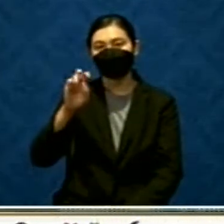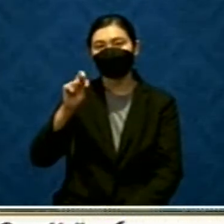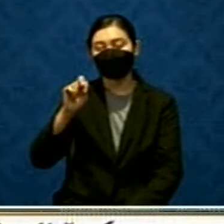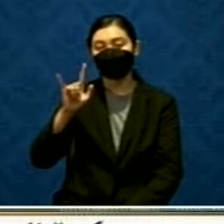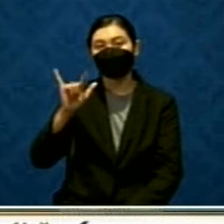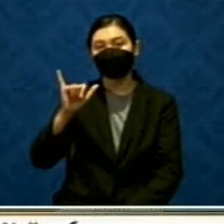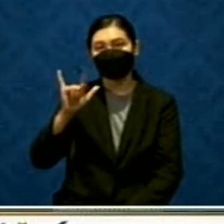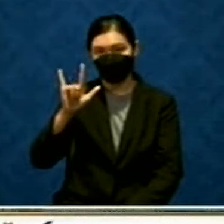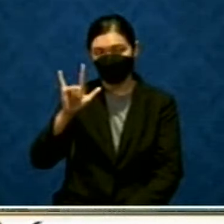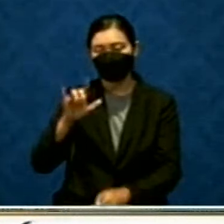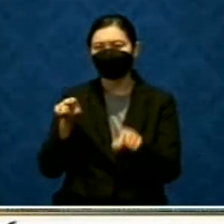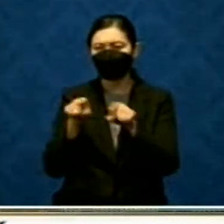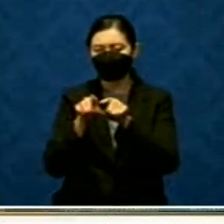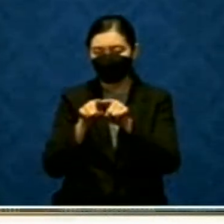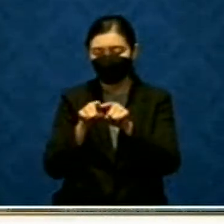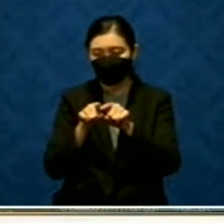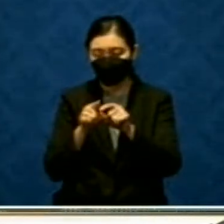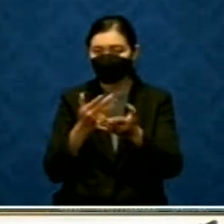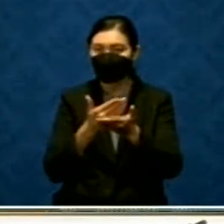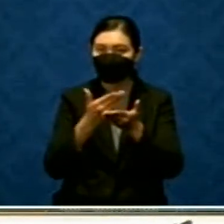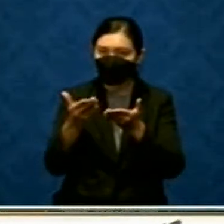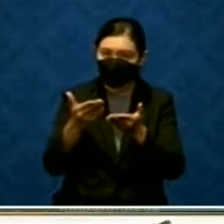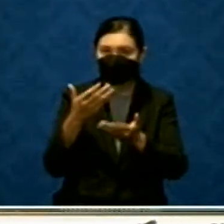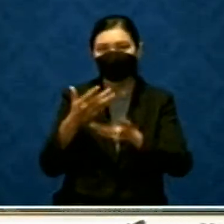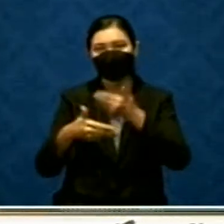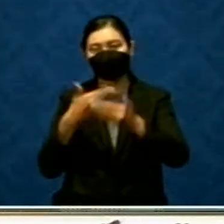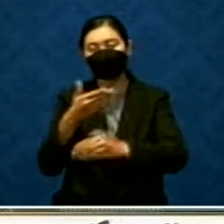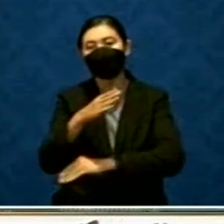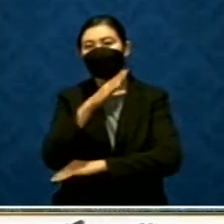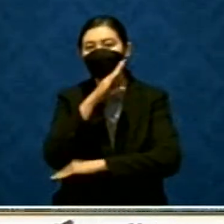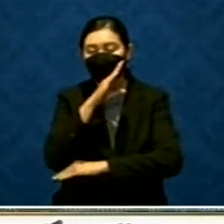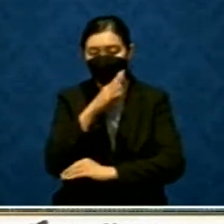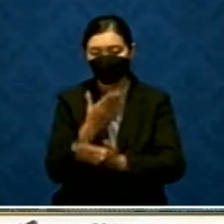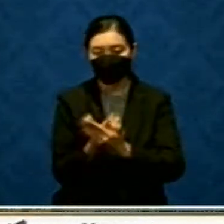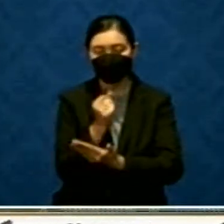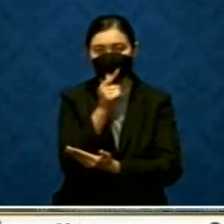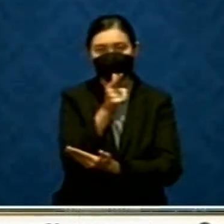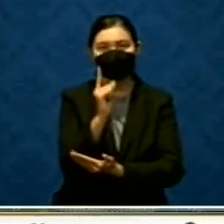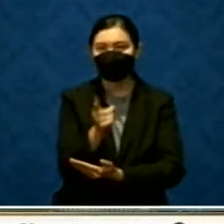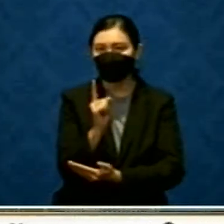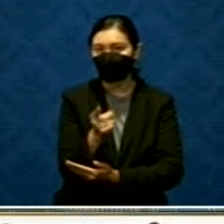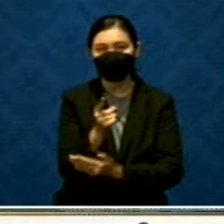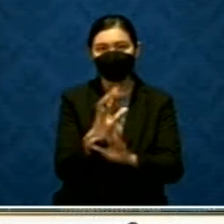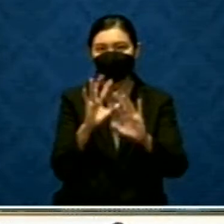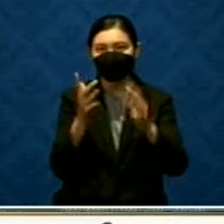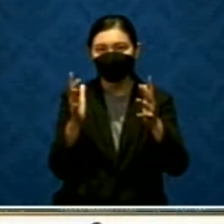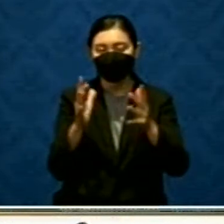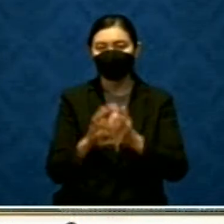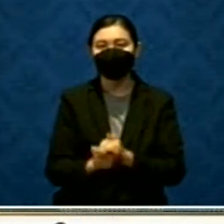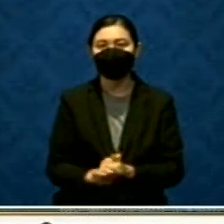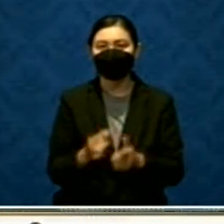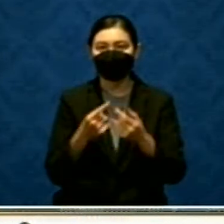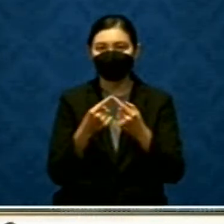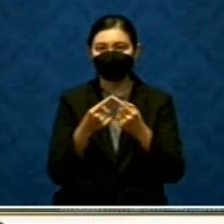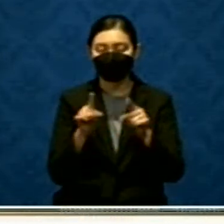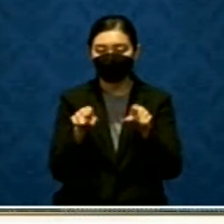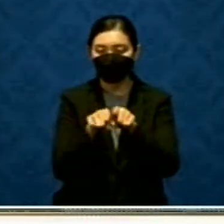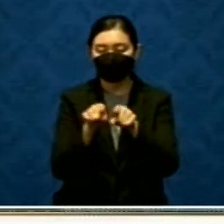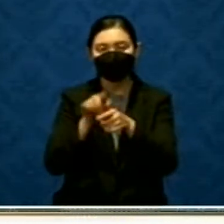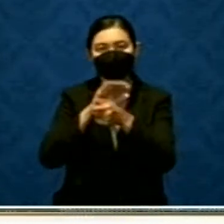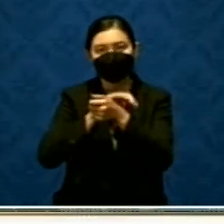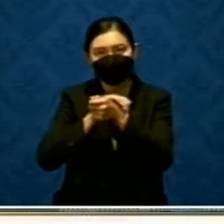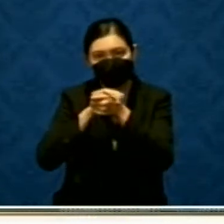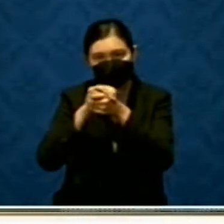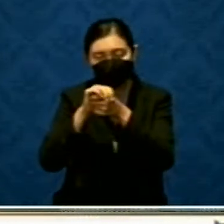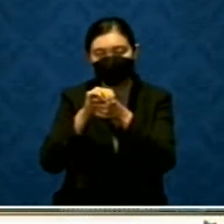ซื้อขายปลอมไม่มีหลักฐานในการชำระเงินจริงแต่เป็นในลักษณะนิติกรรมอำพรางเพื่